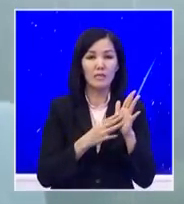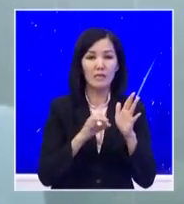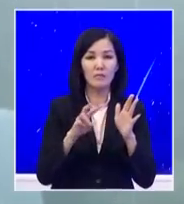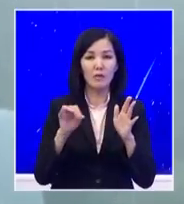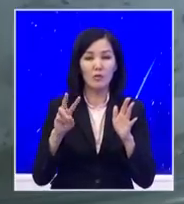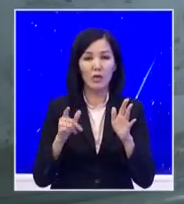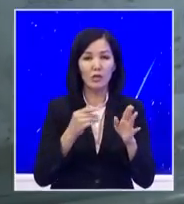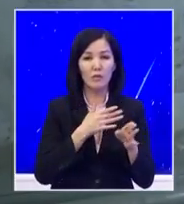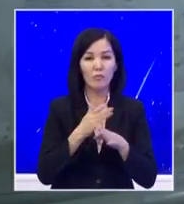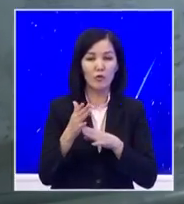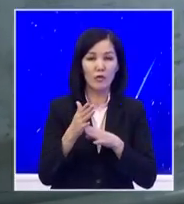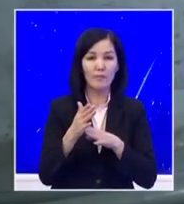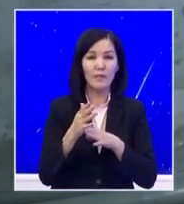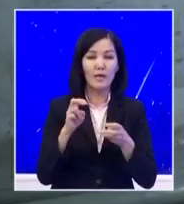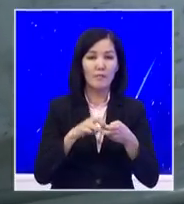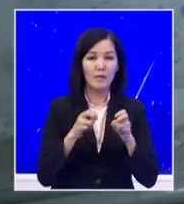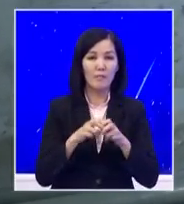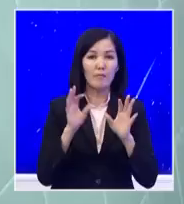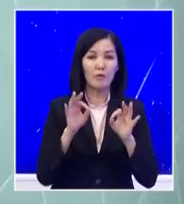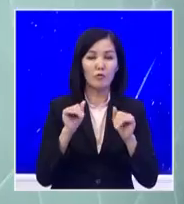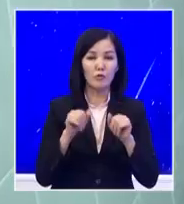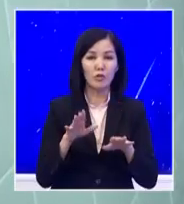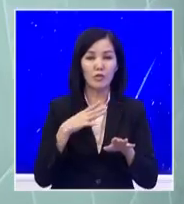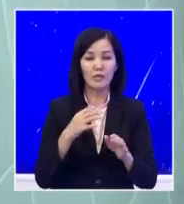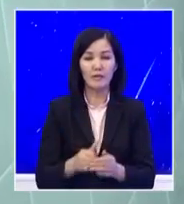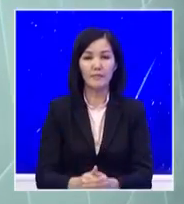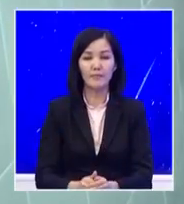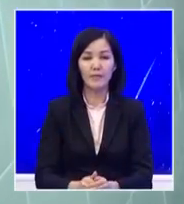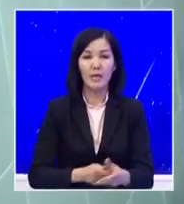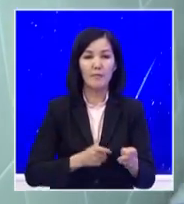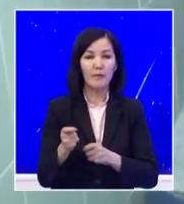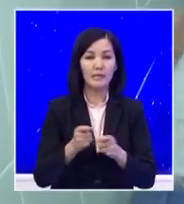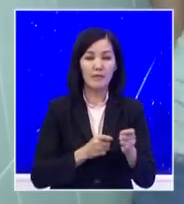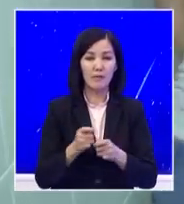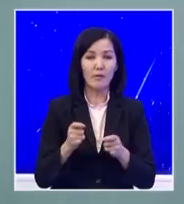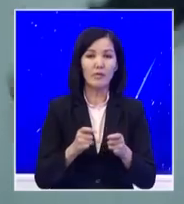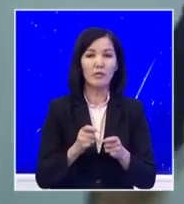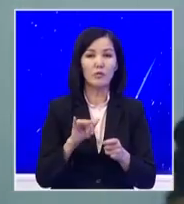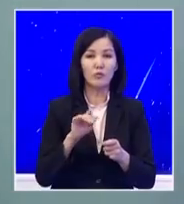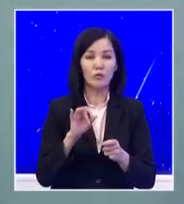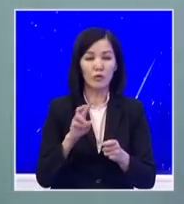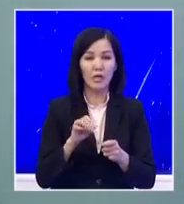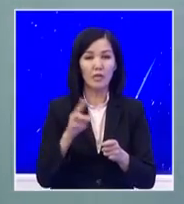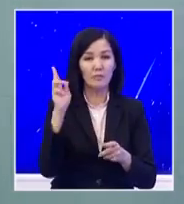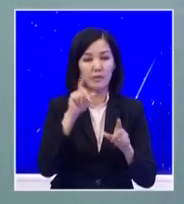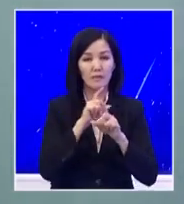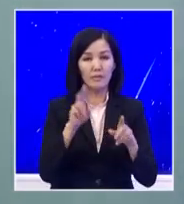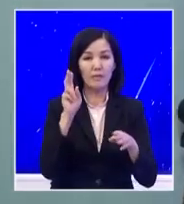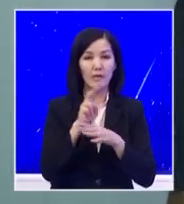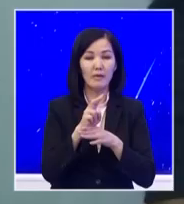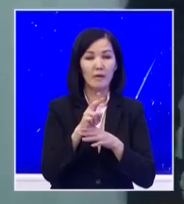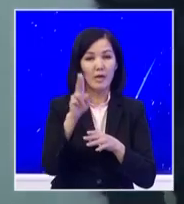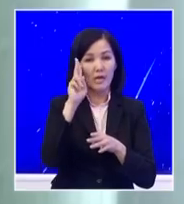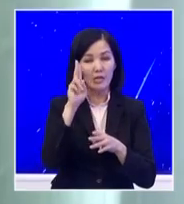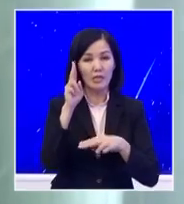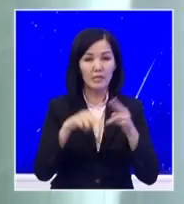теңге бөлініп, аталмыш түйткіл оң шешімін тауып отыр. Басқарма басшысы Ұзынағаштағы Абай атындағы орта мектепке барып, әжетхана